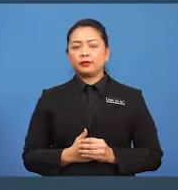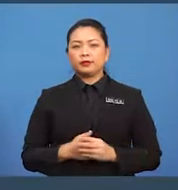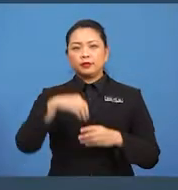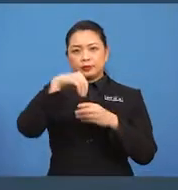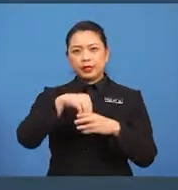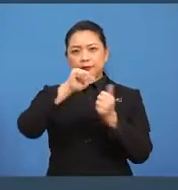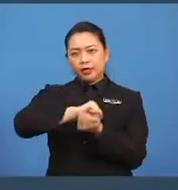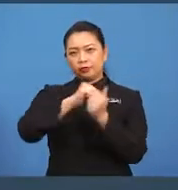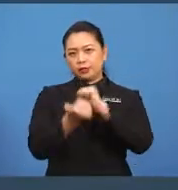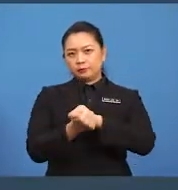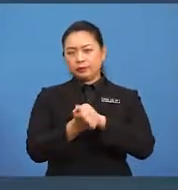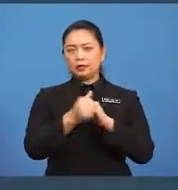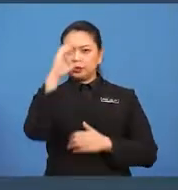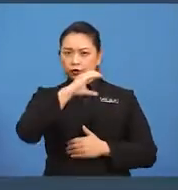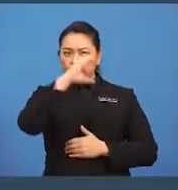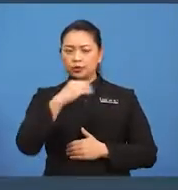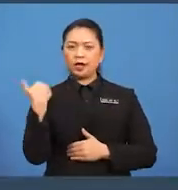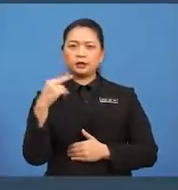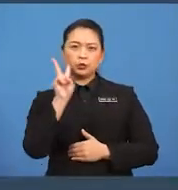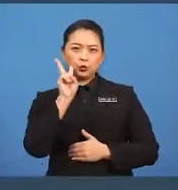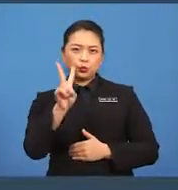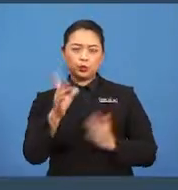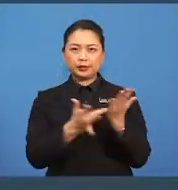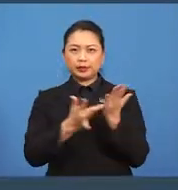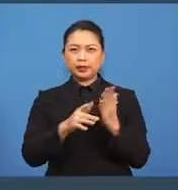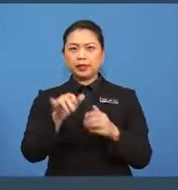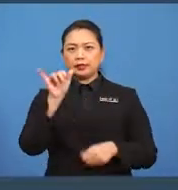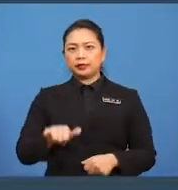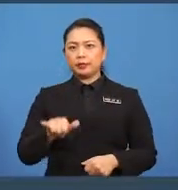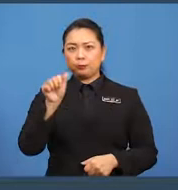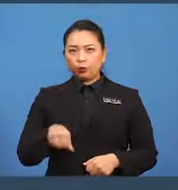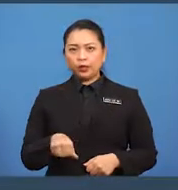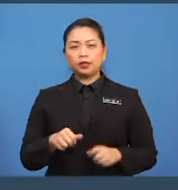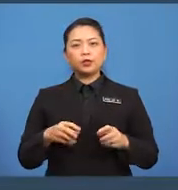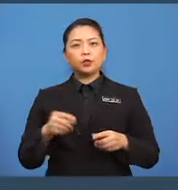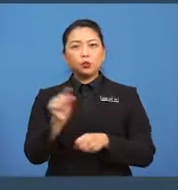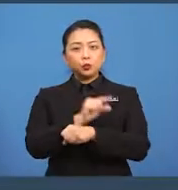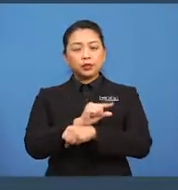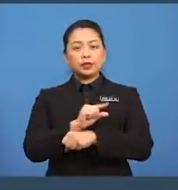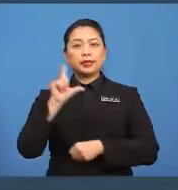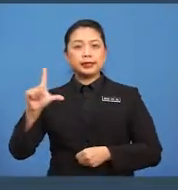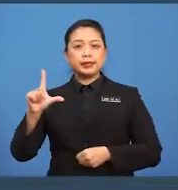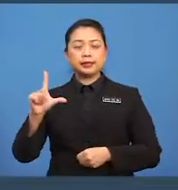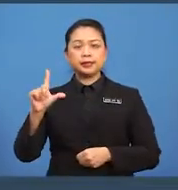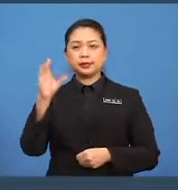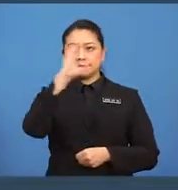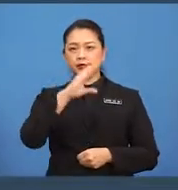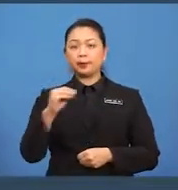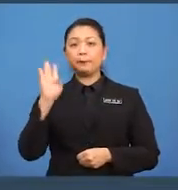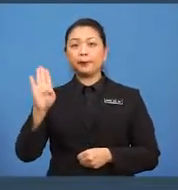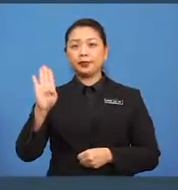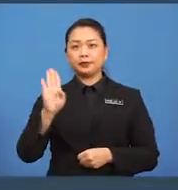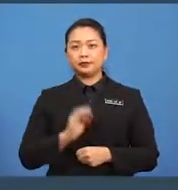Dalam algoritma search, terdapat dua teknik yang boleh digunakan, iaitu linear search dan binary search.